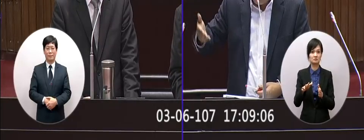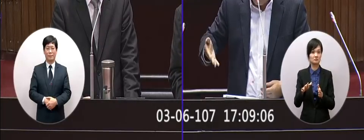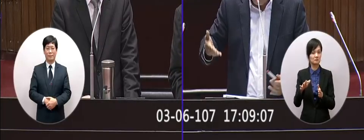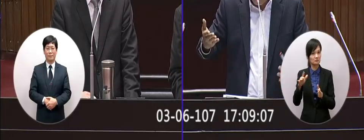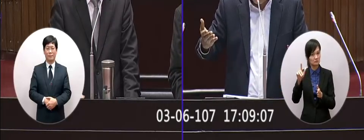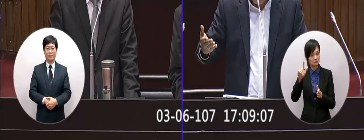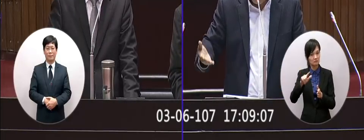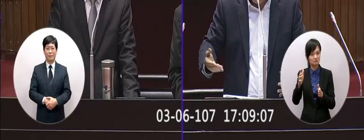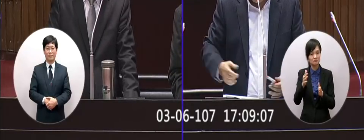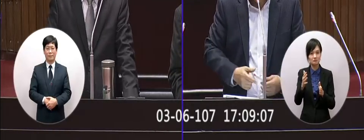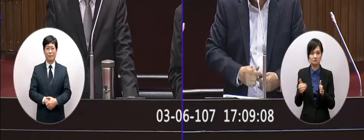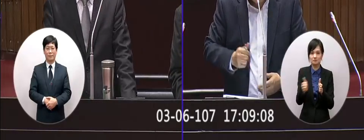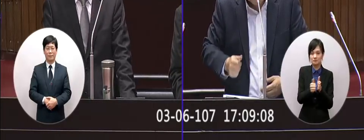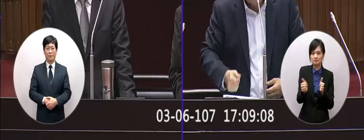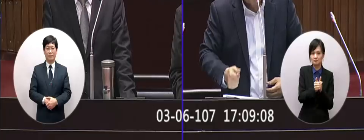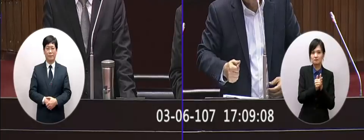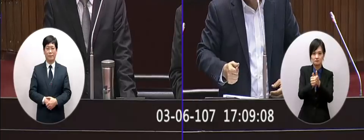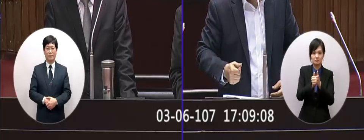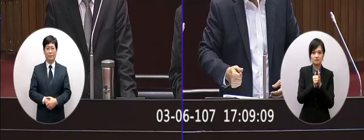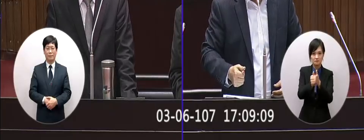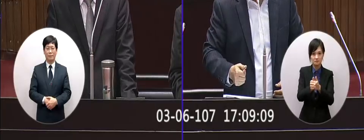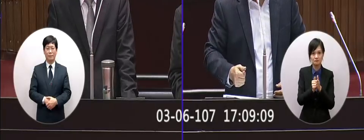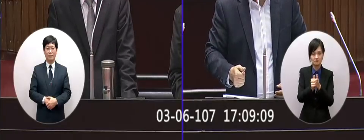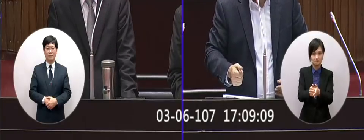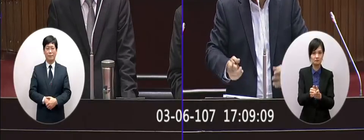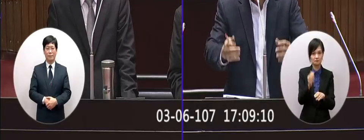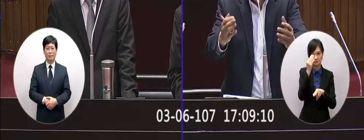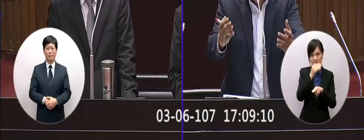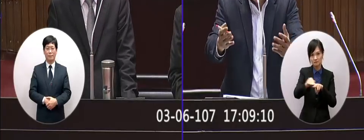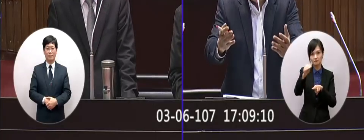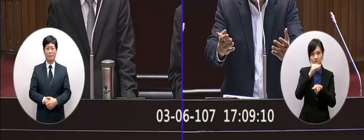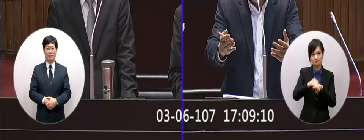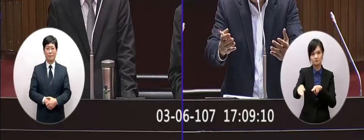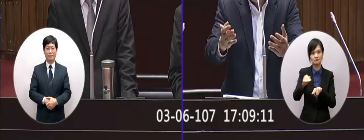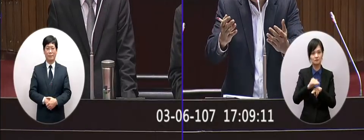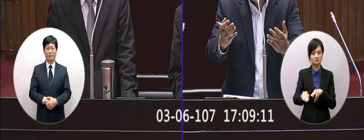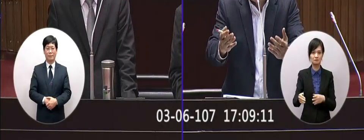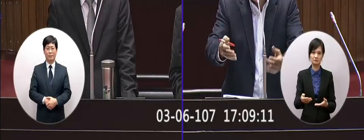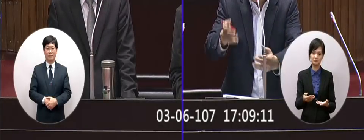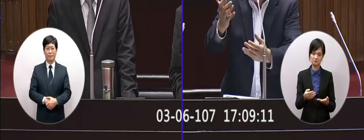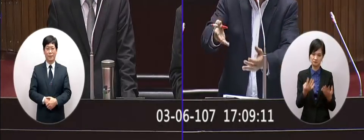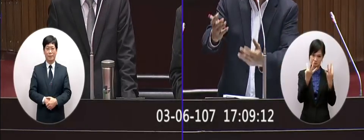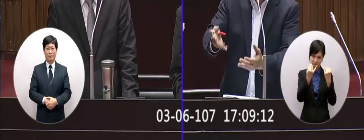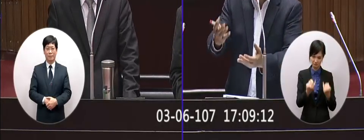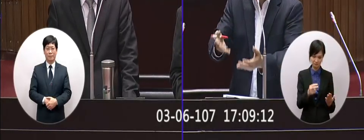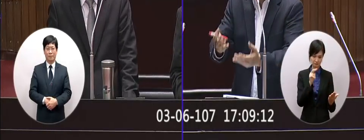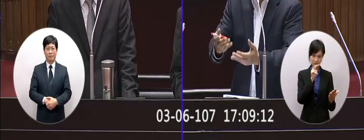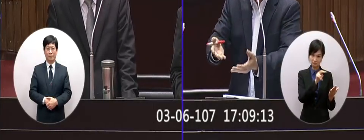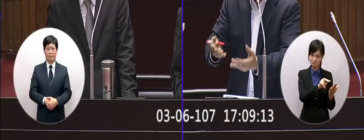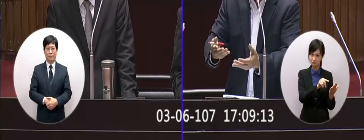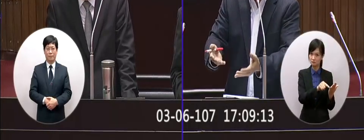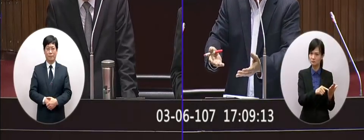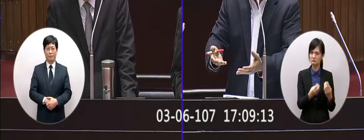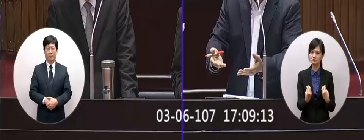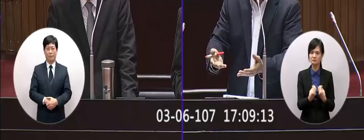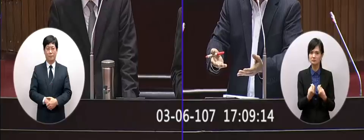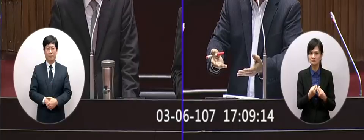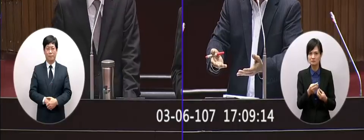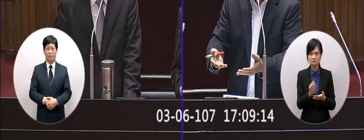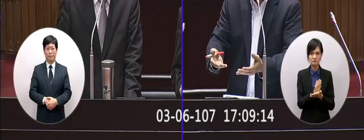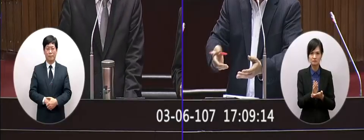尼啊安尼人数呢？我想请问部长，你看到这个数据，你会想讲这人这安怎评估出